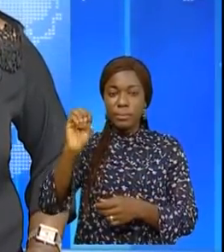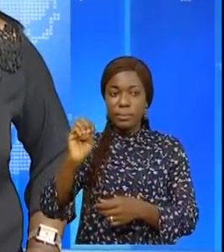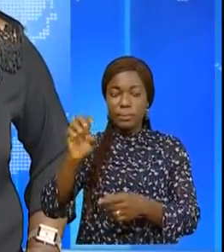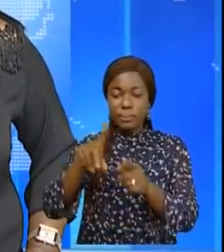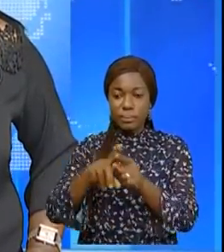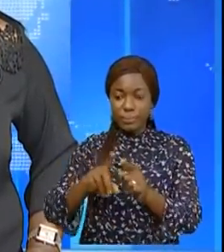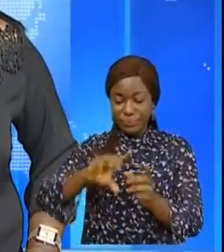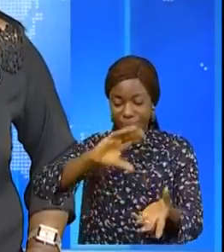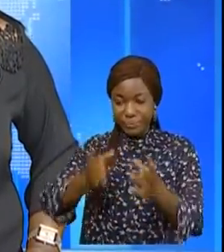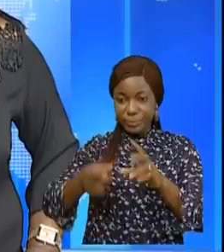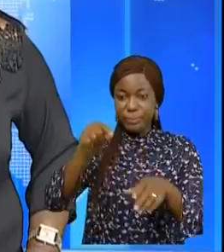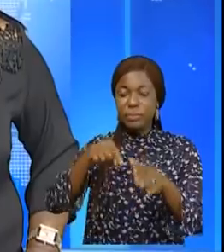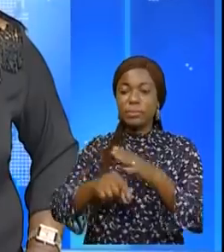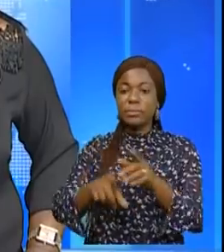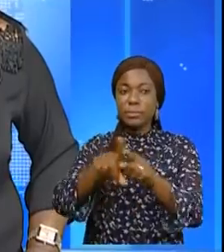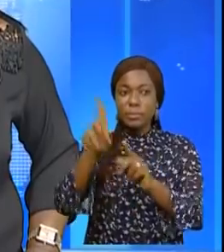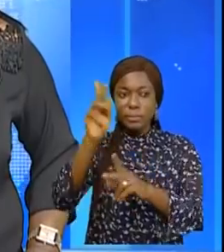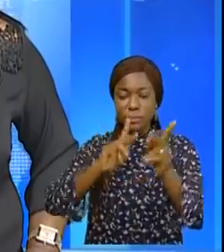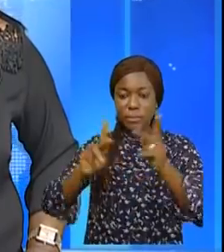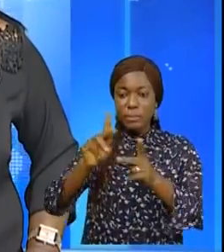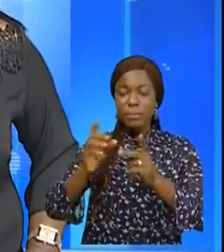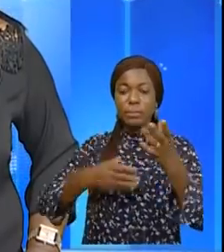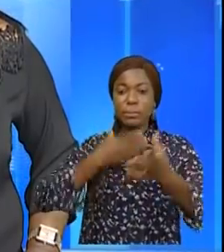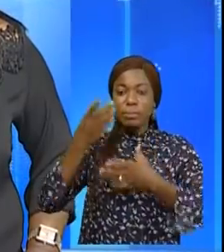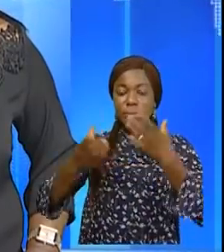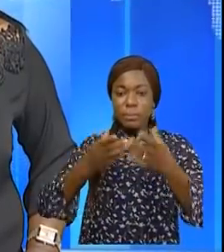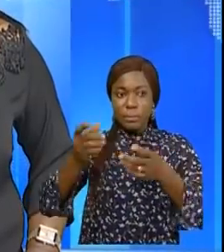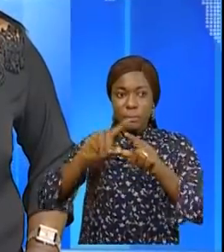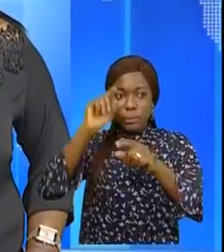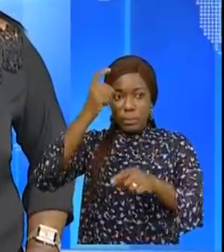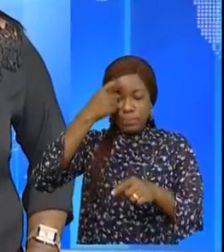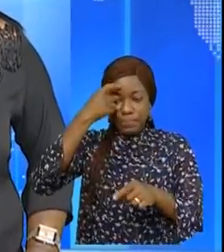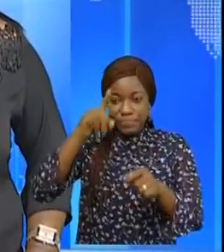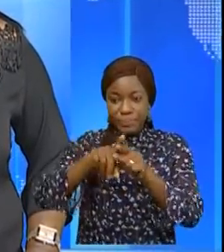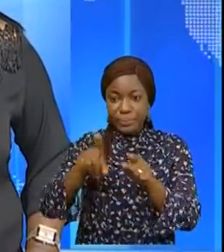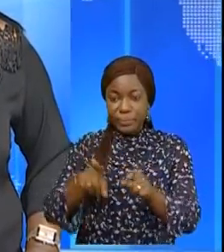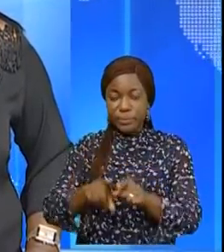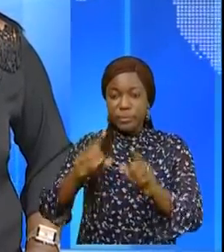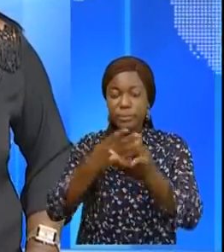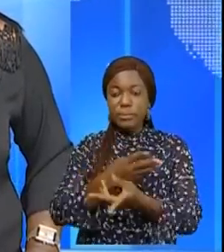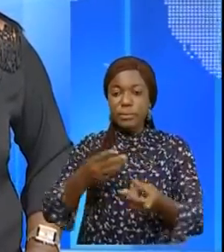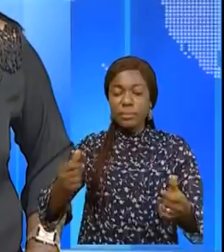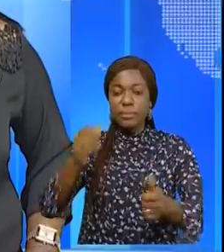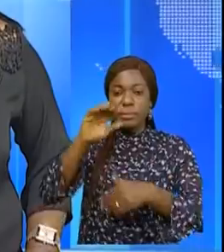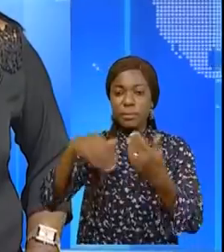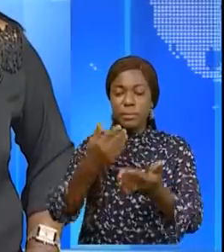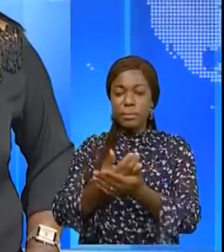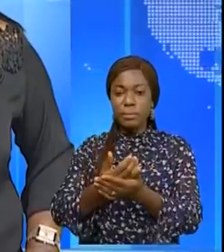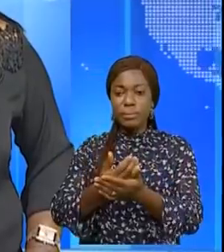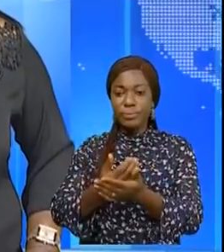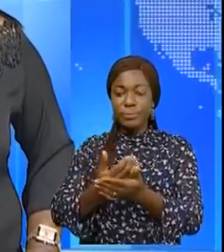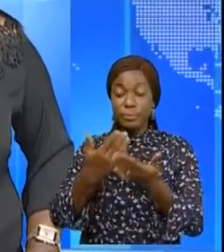Plusieurs quartiers sont coupés et la population lance un SOS au gouvernement provincial pour les solutions avant l'arrivée de la